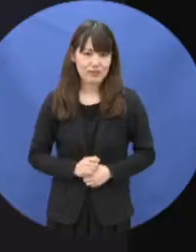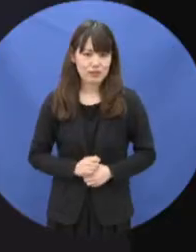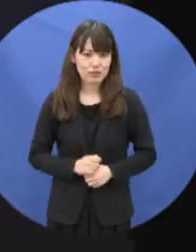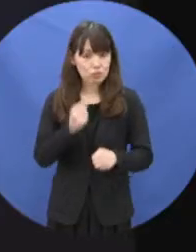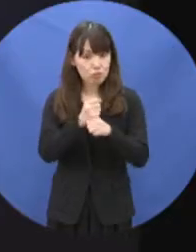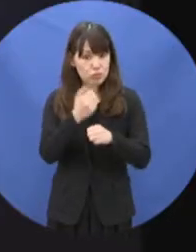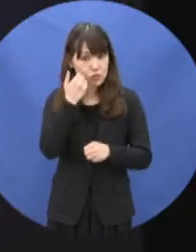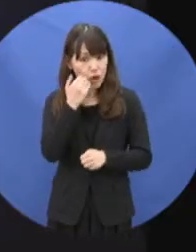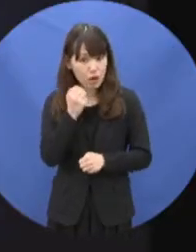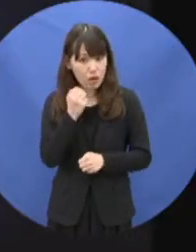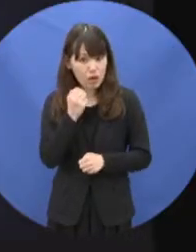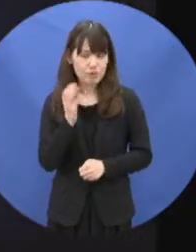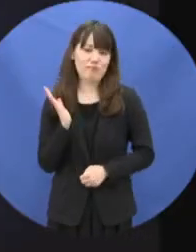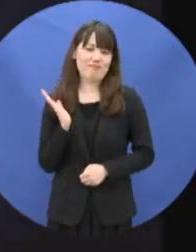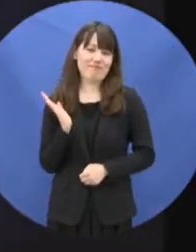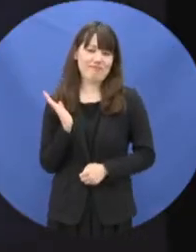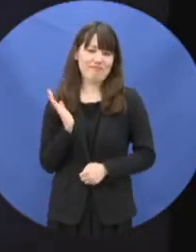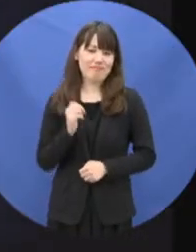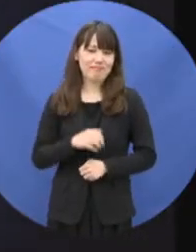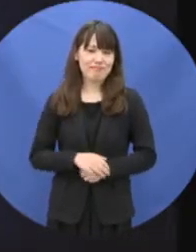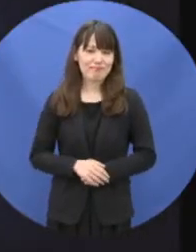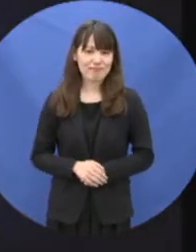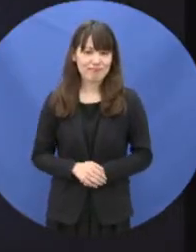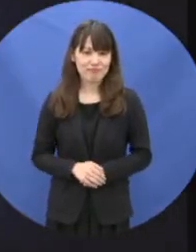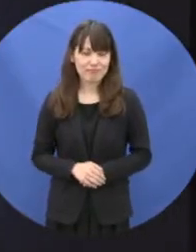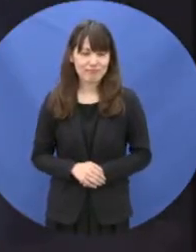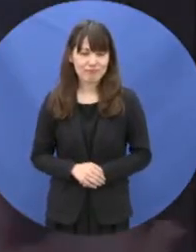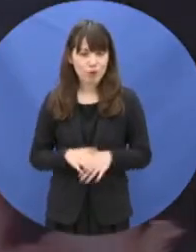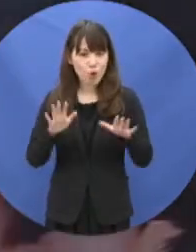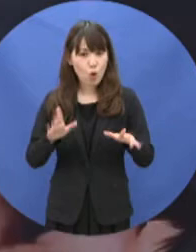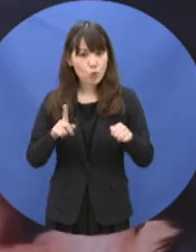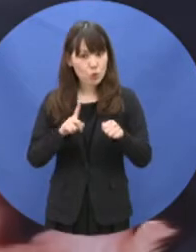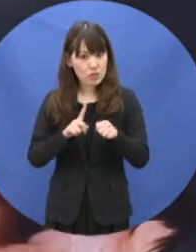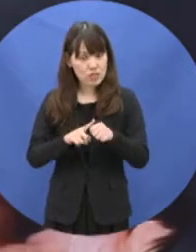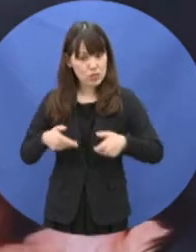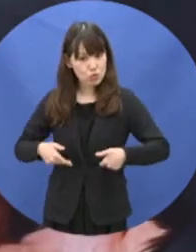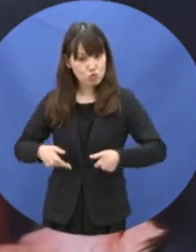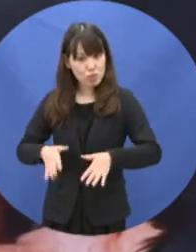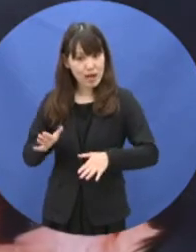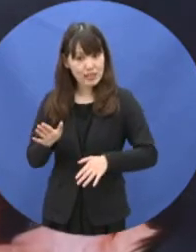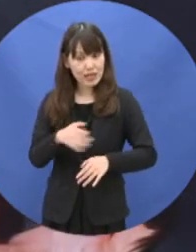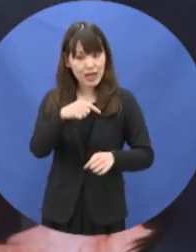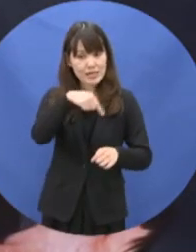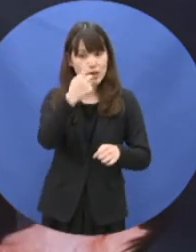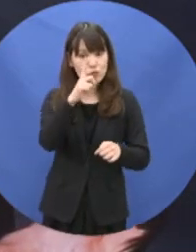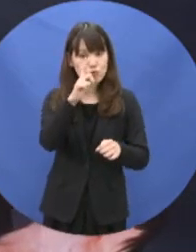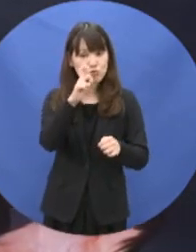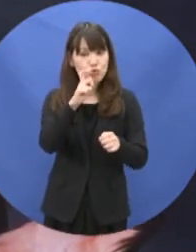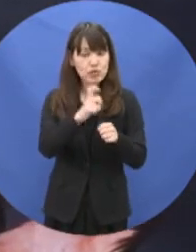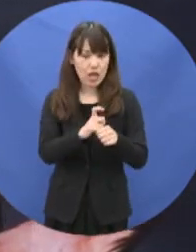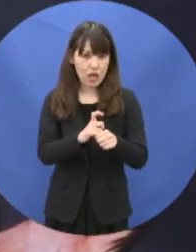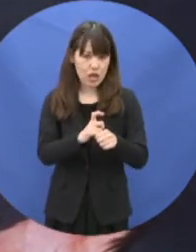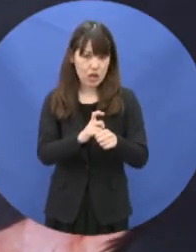はおなじみ岡本太郎。今年生誕110周年を迎えました。